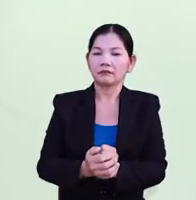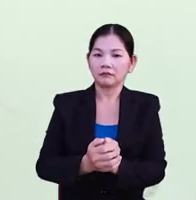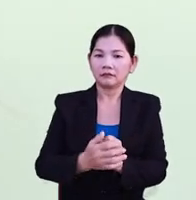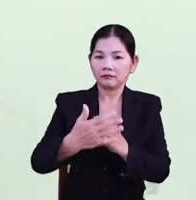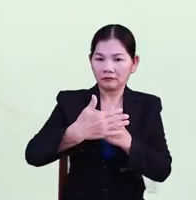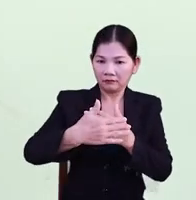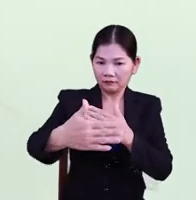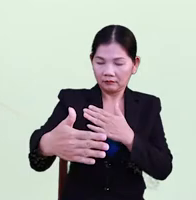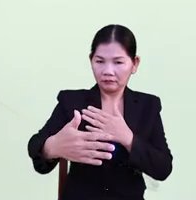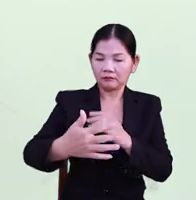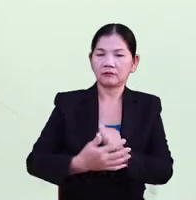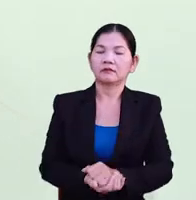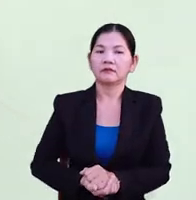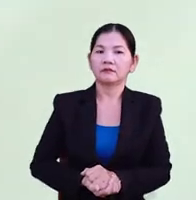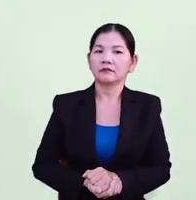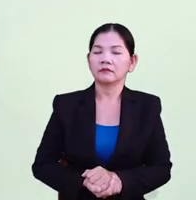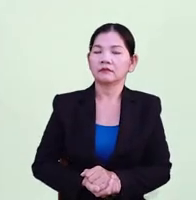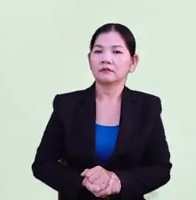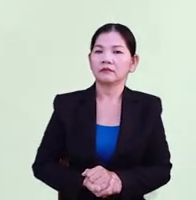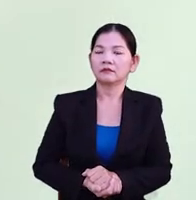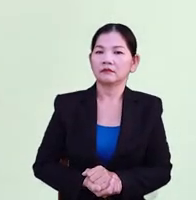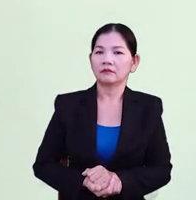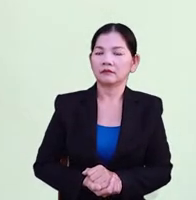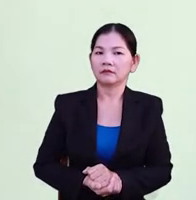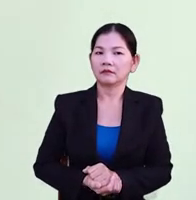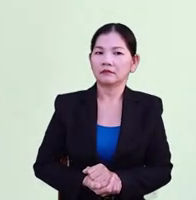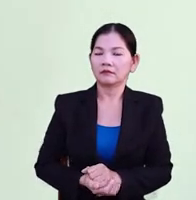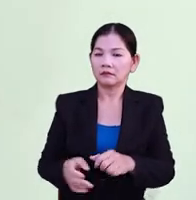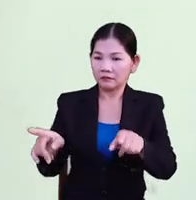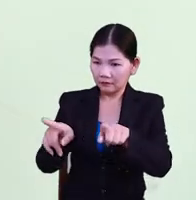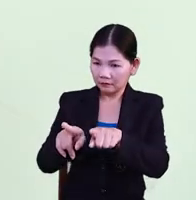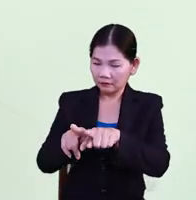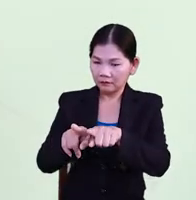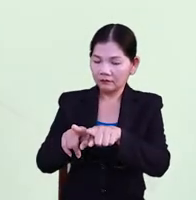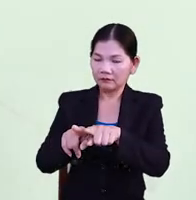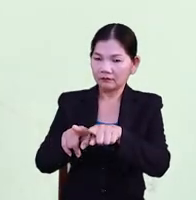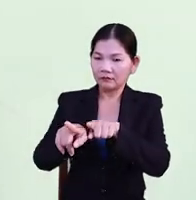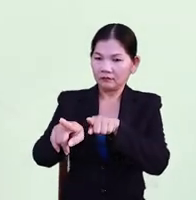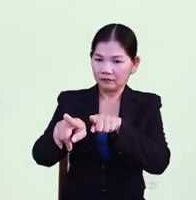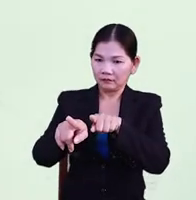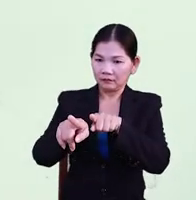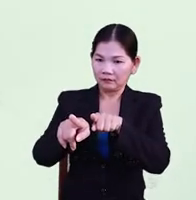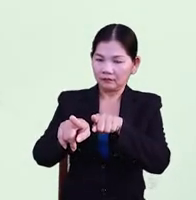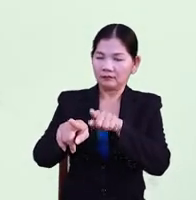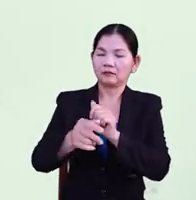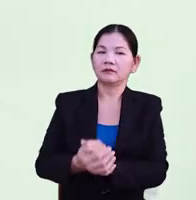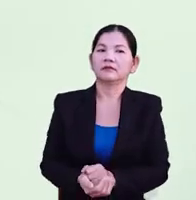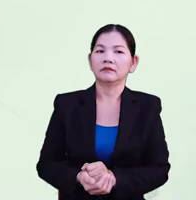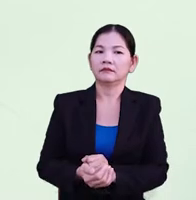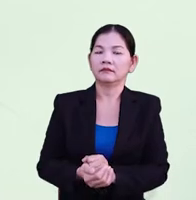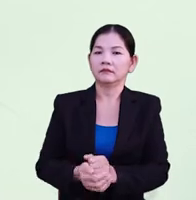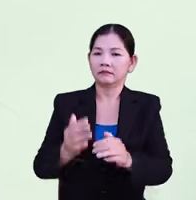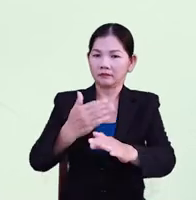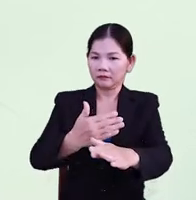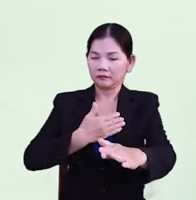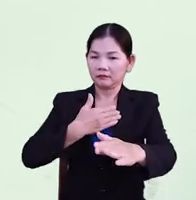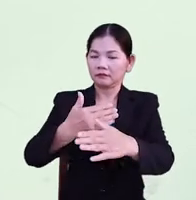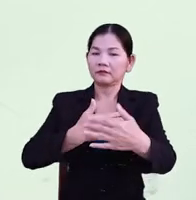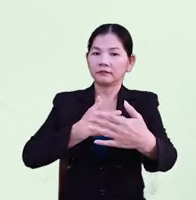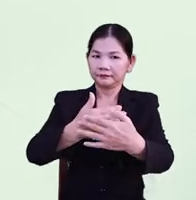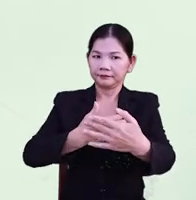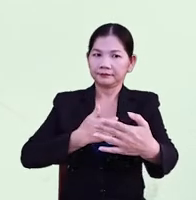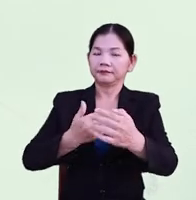จ้าจังโปรซันบาร์ยังดักจ้าแต่เติมขึ้นแบบนี้จังคือมอโต้มวยนี่คือเนื้อขังกราวให้หายนะก่อน